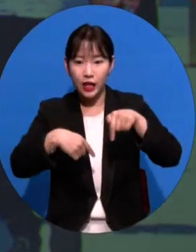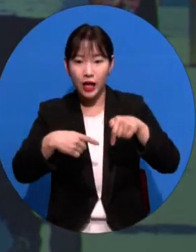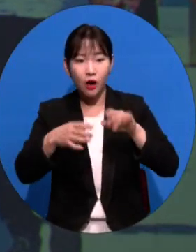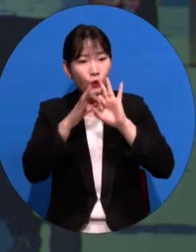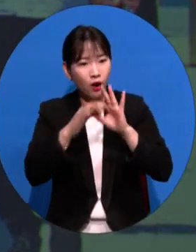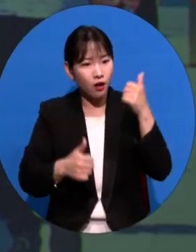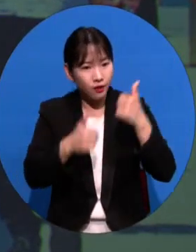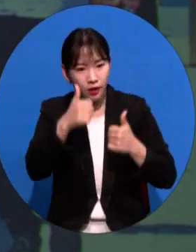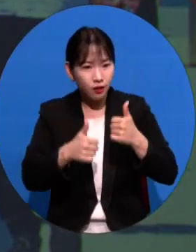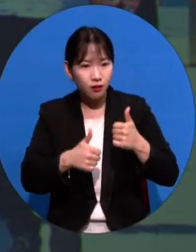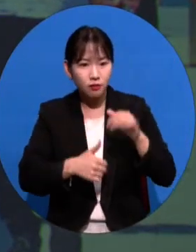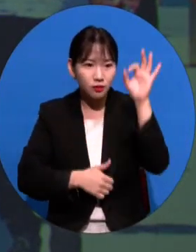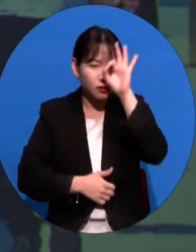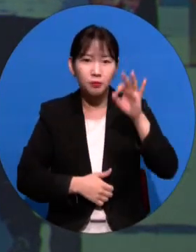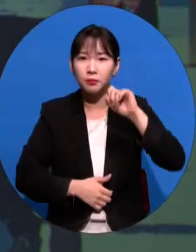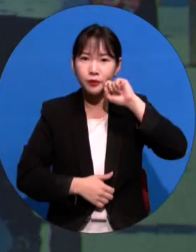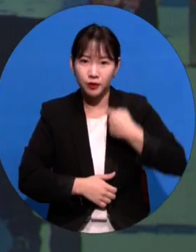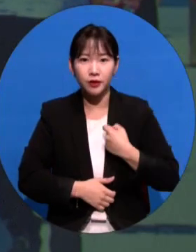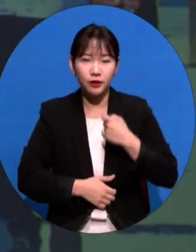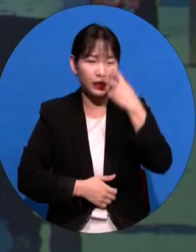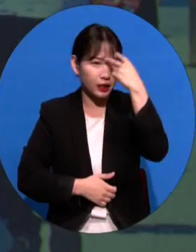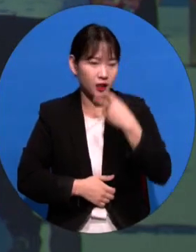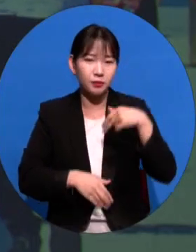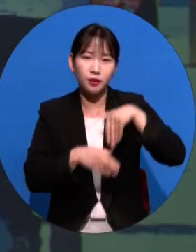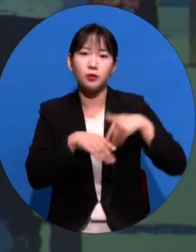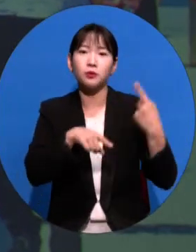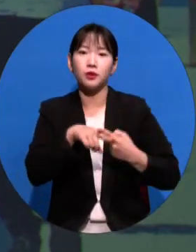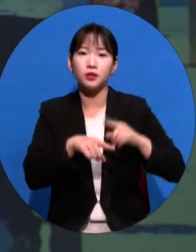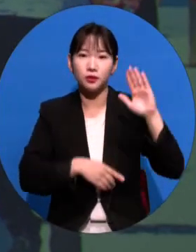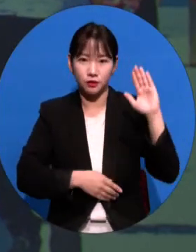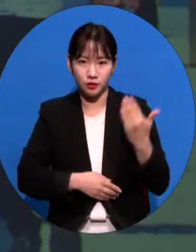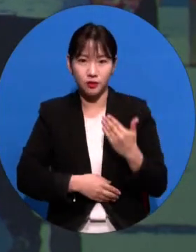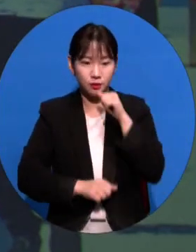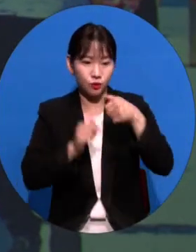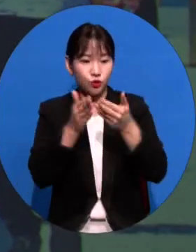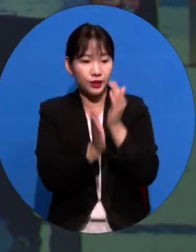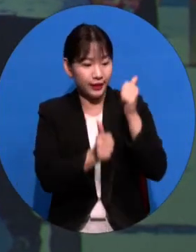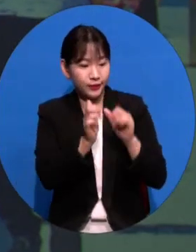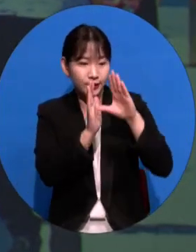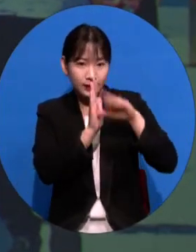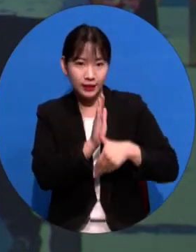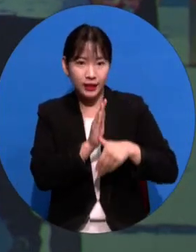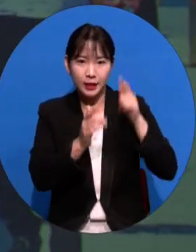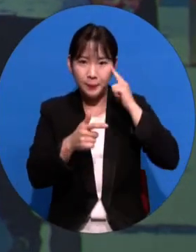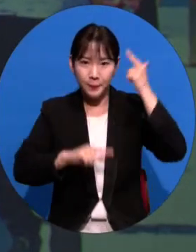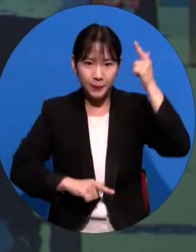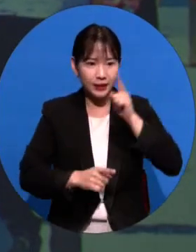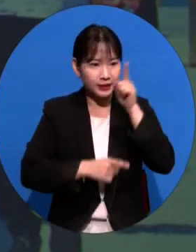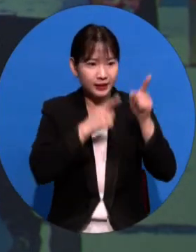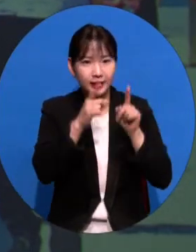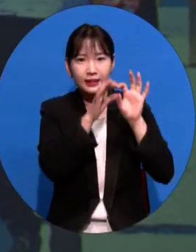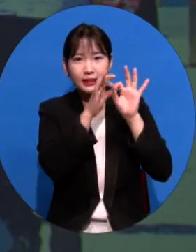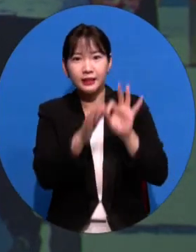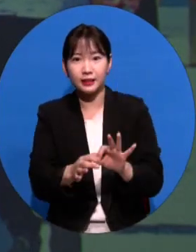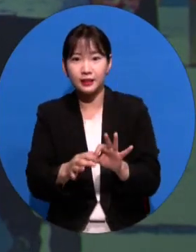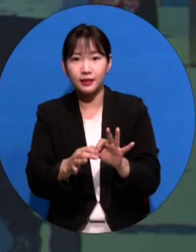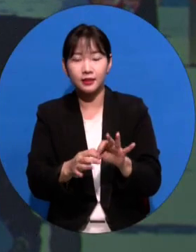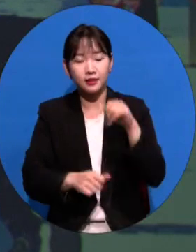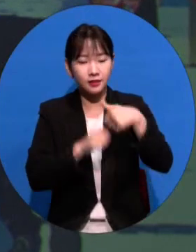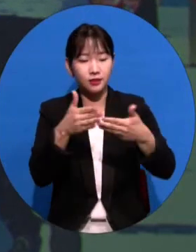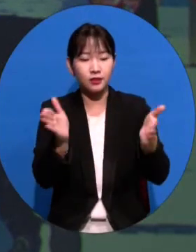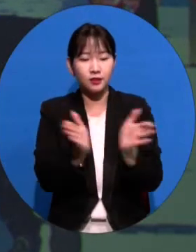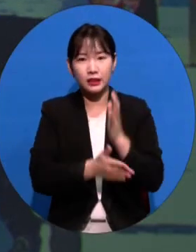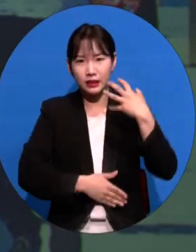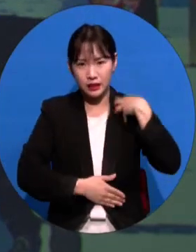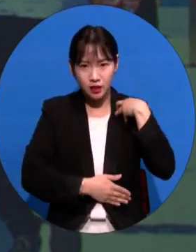이른바 깜깜이 선거 가 되고 있습니다 민주당 경선 과정에서 재심 신청 의 봇물을 이루고 있는데 민주당의